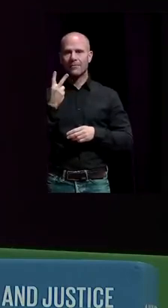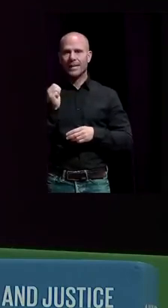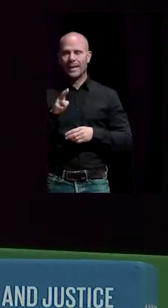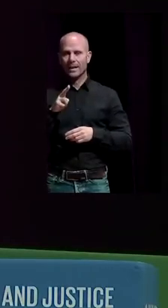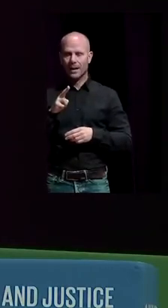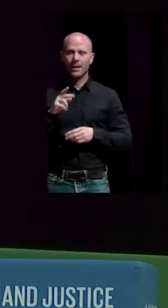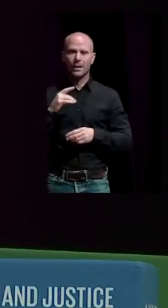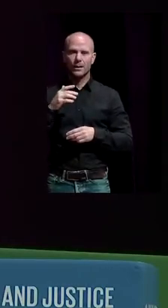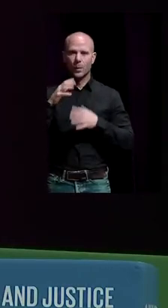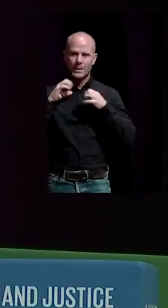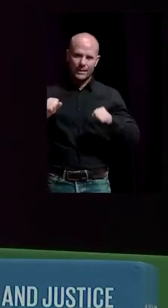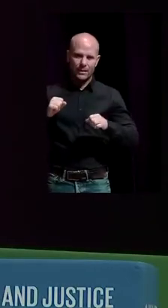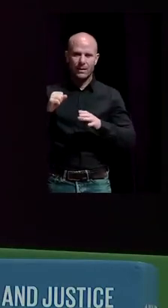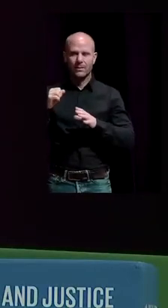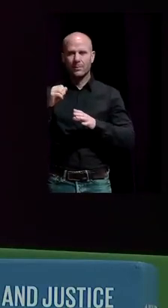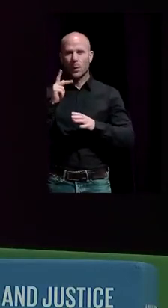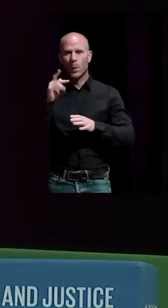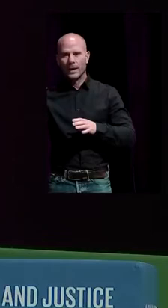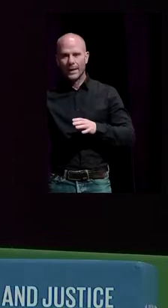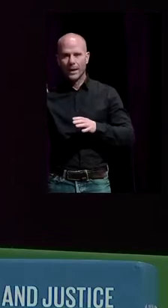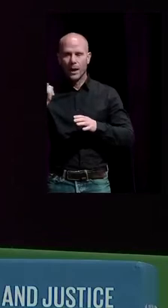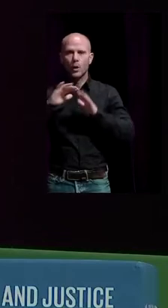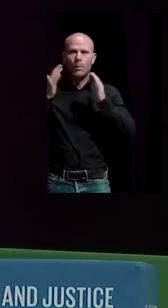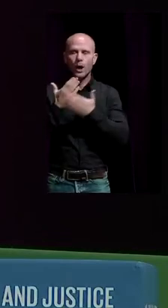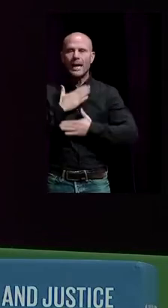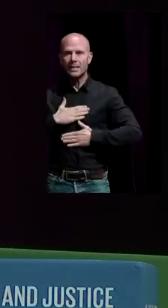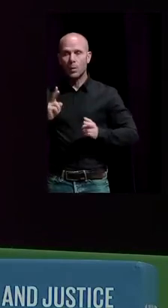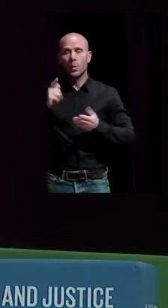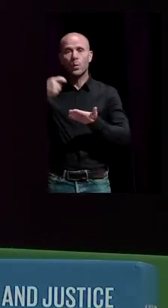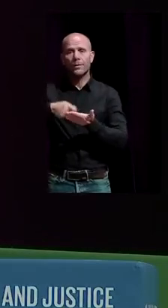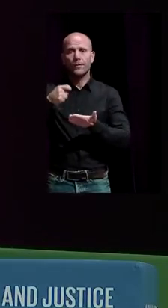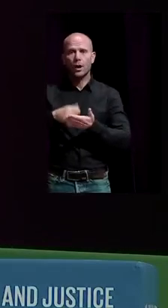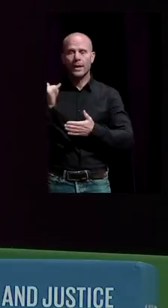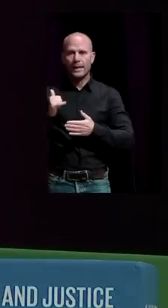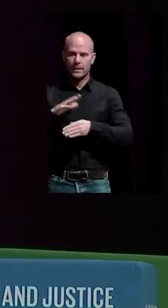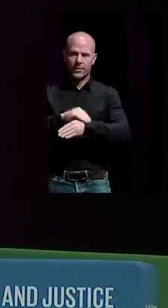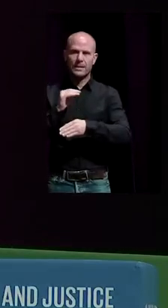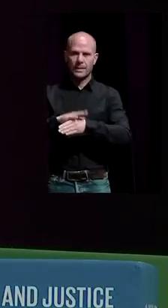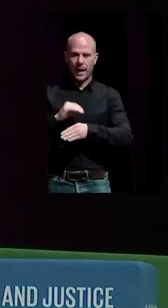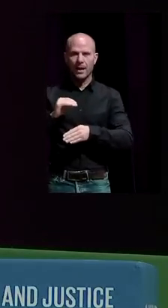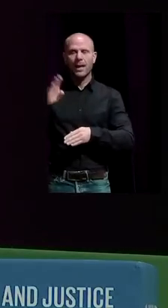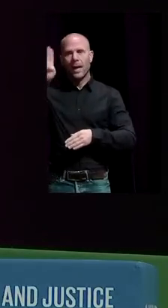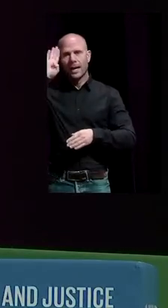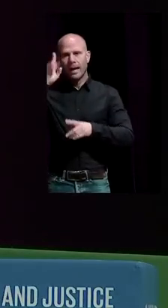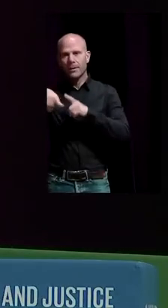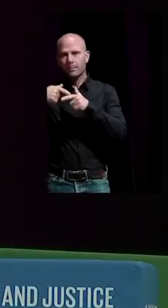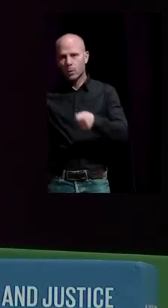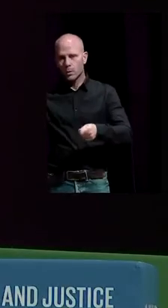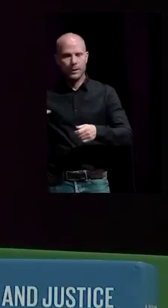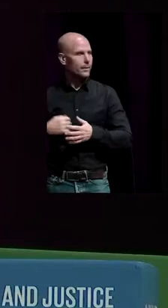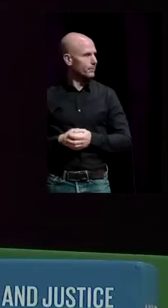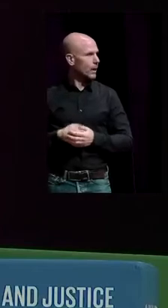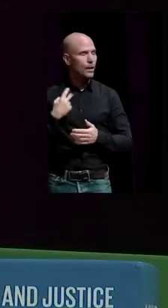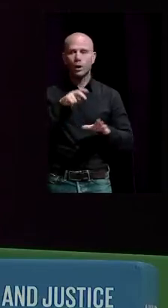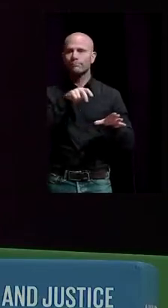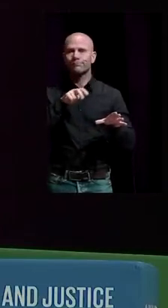global hälsa vid Karolinska institutet och också ordförande i Svenska läkarförbundet. Nu kommer jag vandra